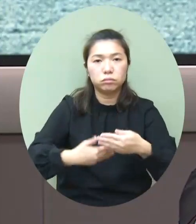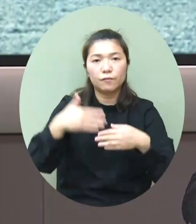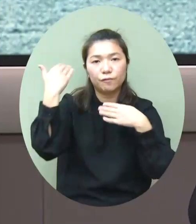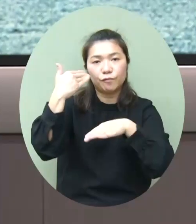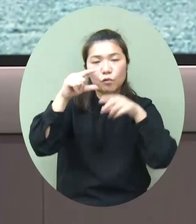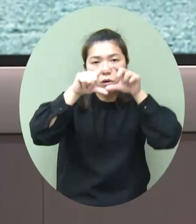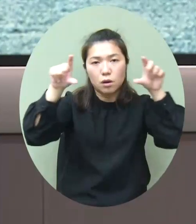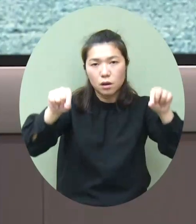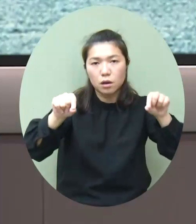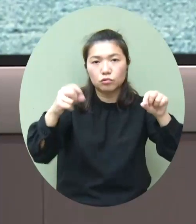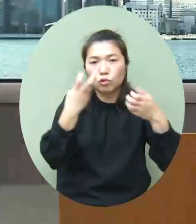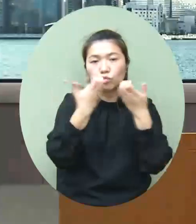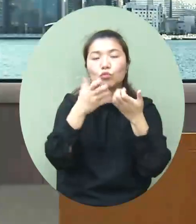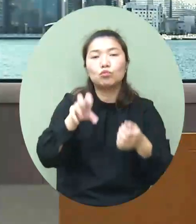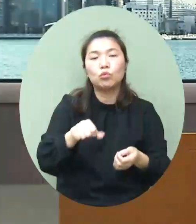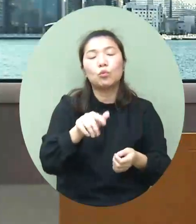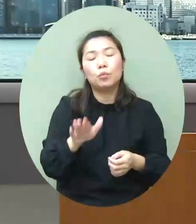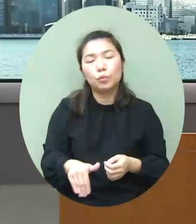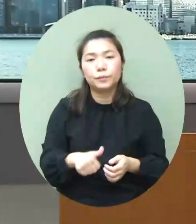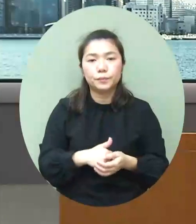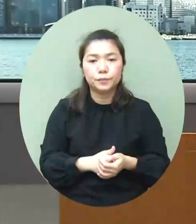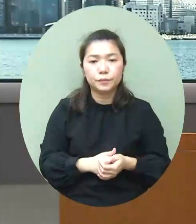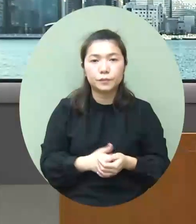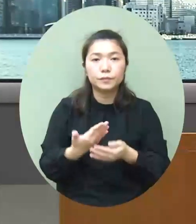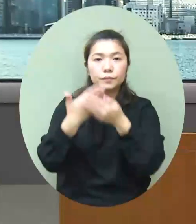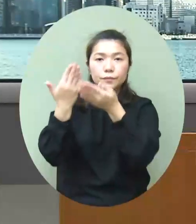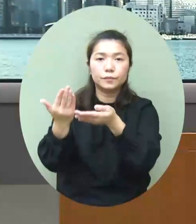使用集装箱的。 问多条英文问题，呢边后。